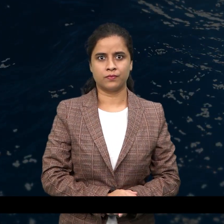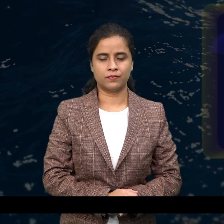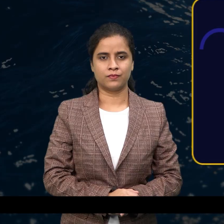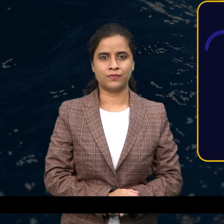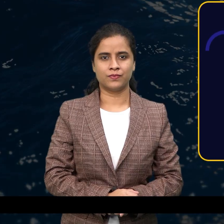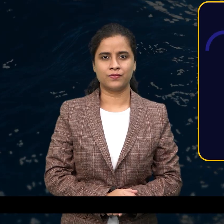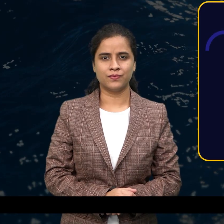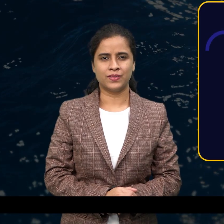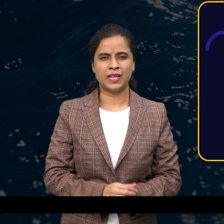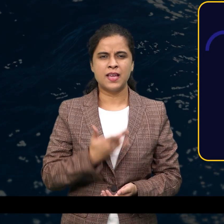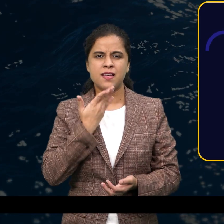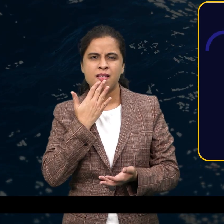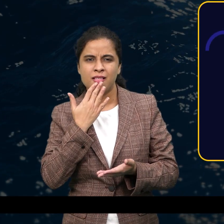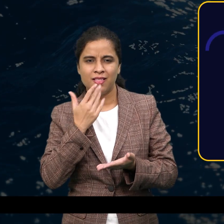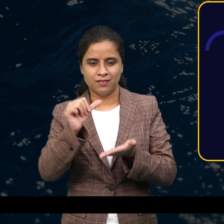गाळणे,